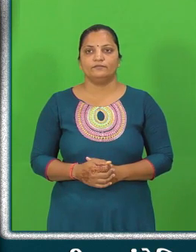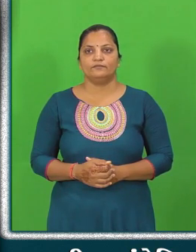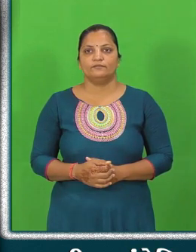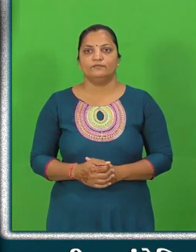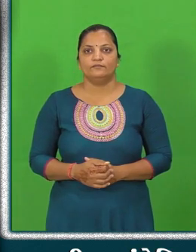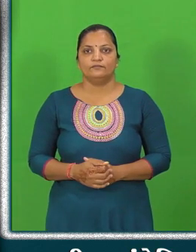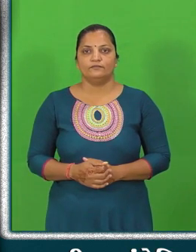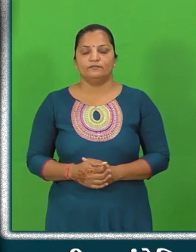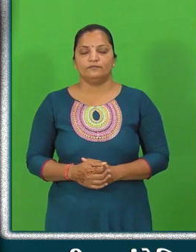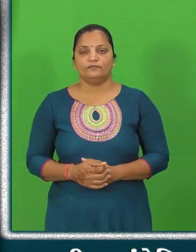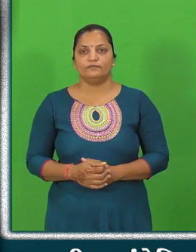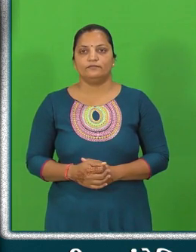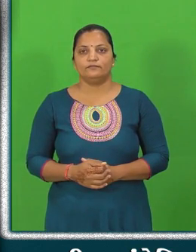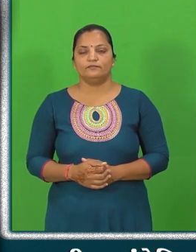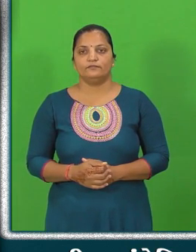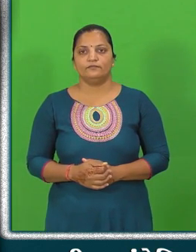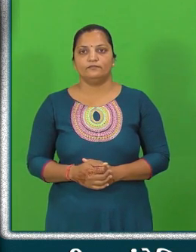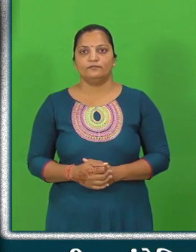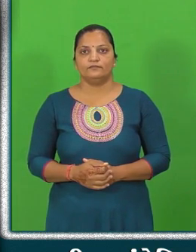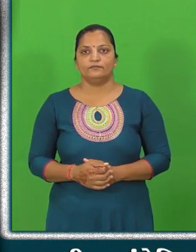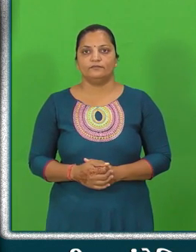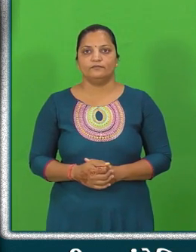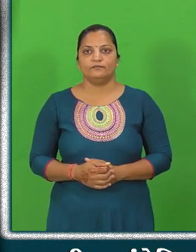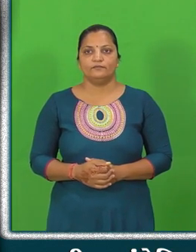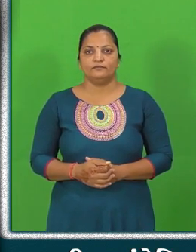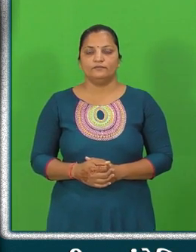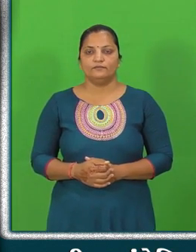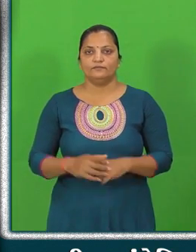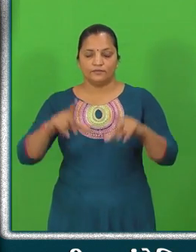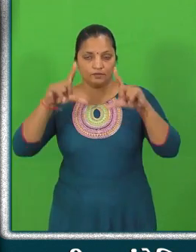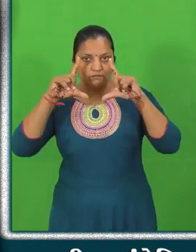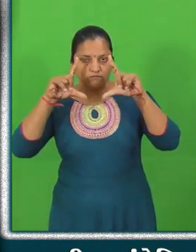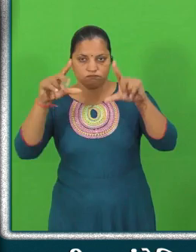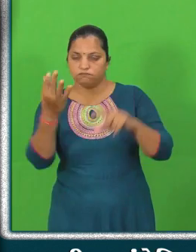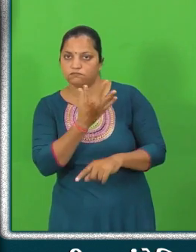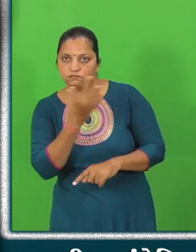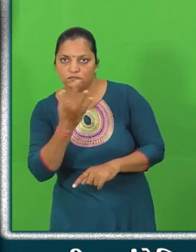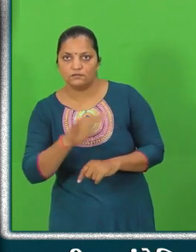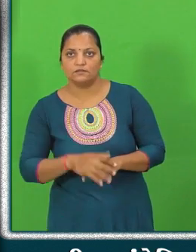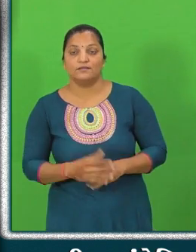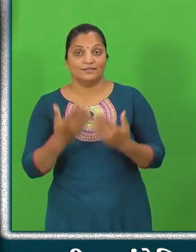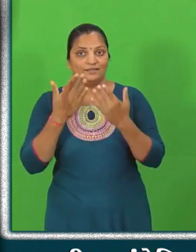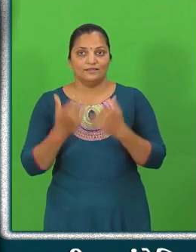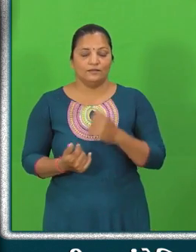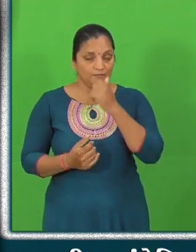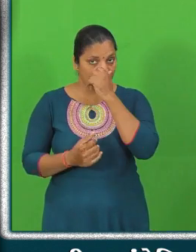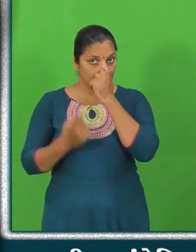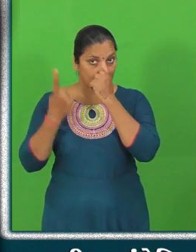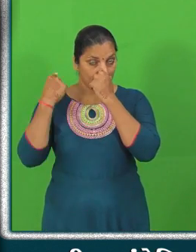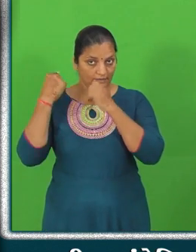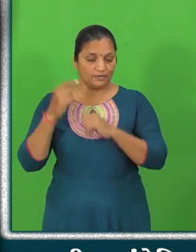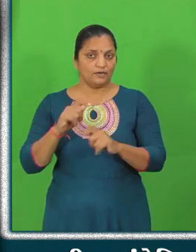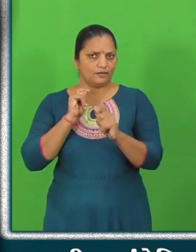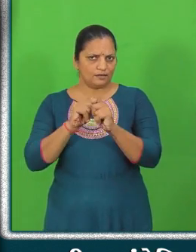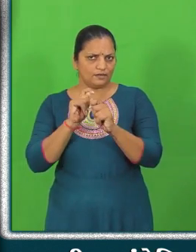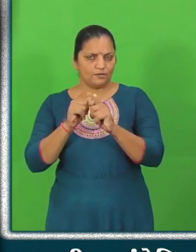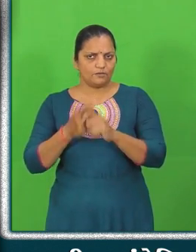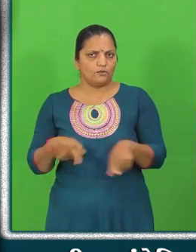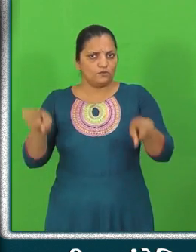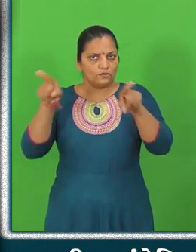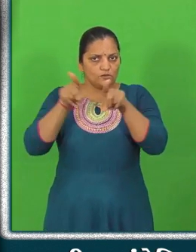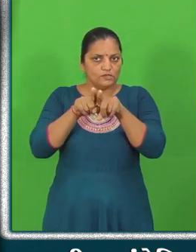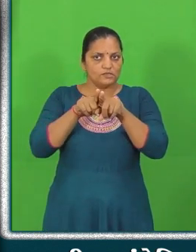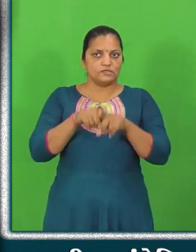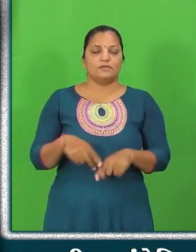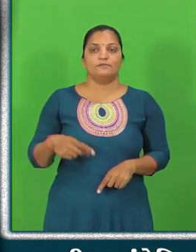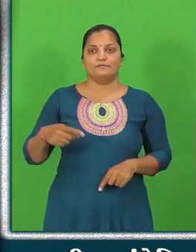આપણે આખું આવે ને એટલો પડદો નહીં, આખું આવે એ રીતે લેજો. ઓકે ચલો હવે ગઈકાલે આપણે જે કામ કર્યું હતું એ જ